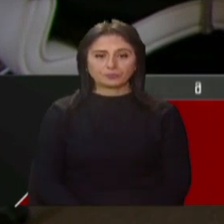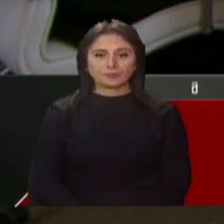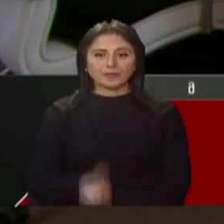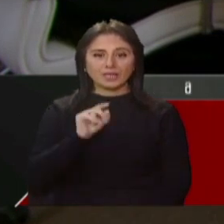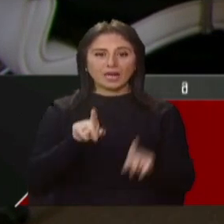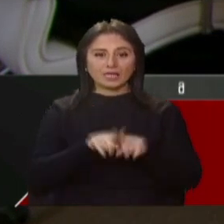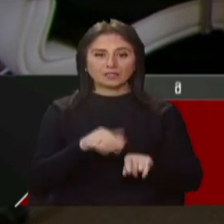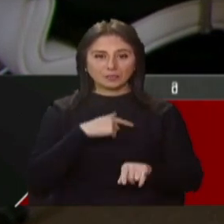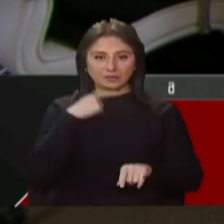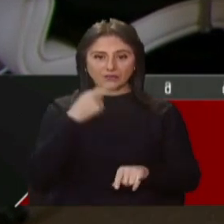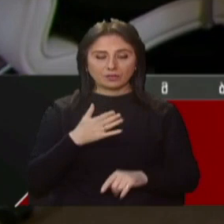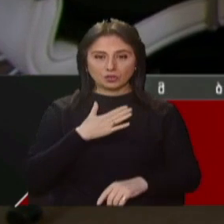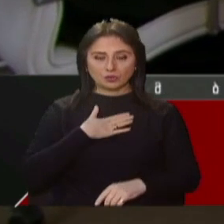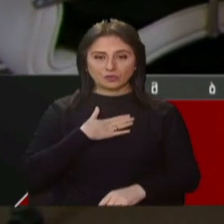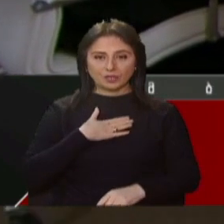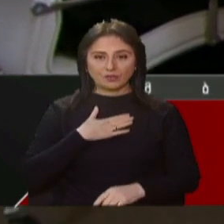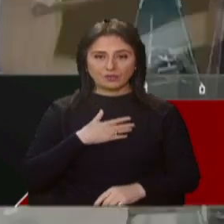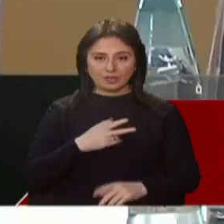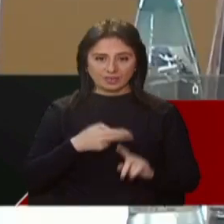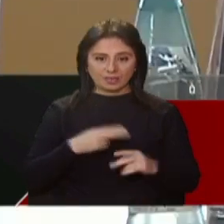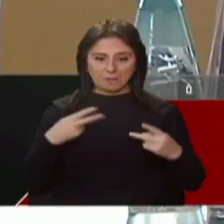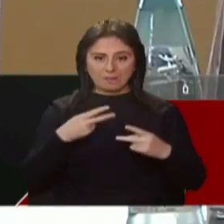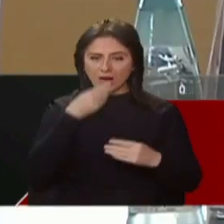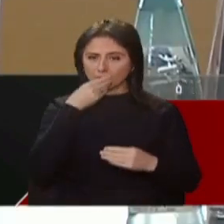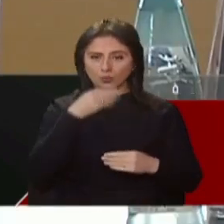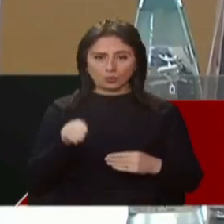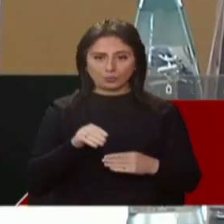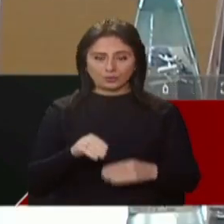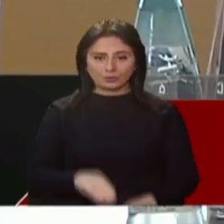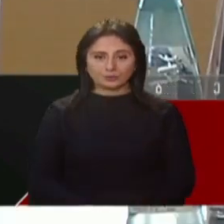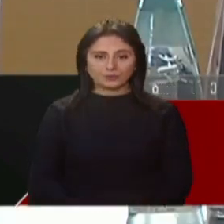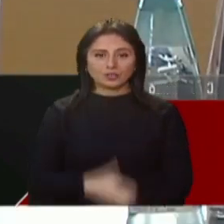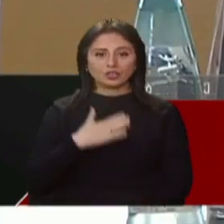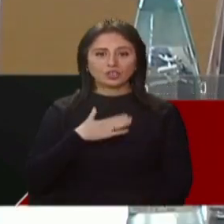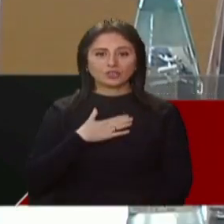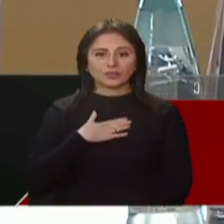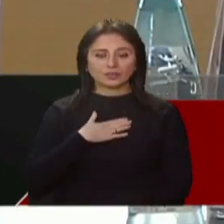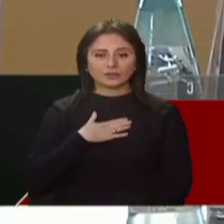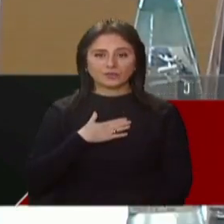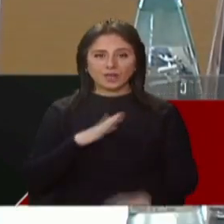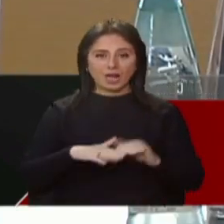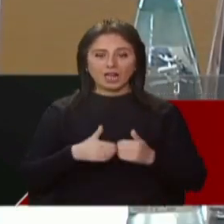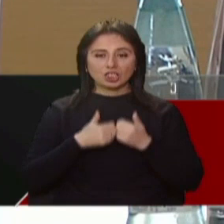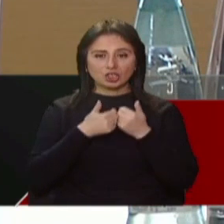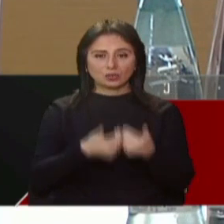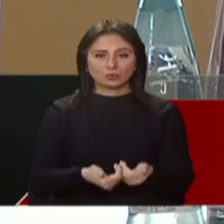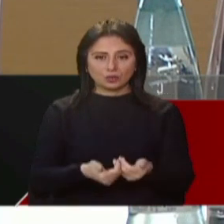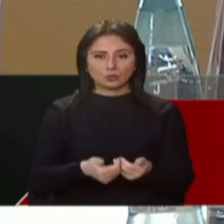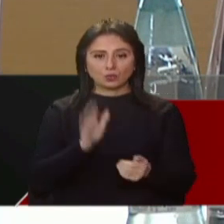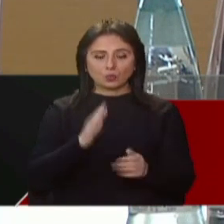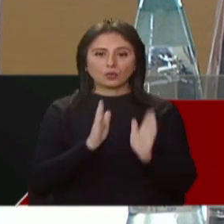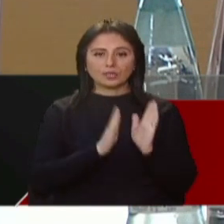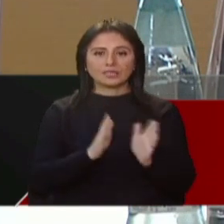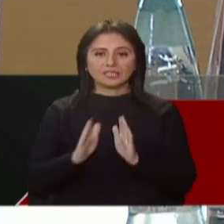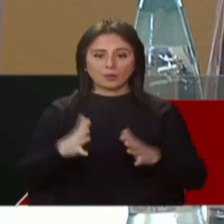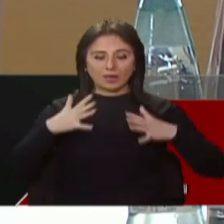და ასევე მინდა აღნიშნო, რომ ჩვენი სანიმუშო პარტნიორობით ჩვენ ხელს შევუწყობთ უფრო სტაბილურ